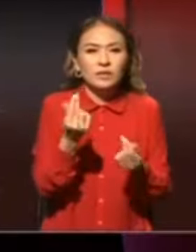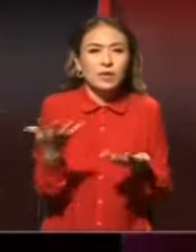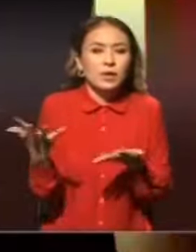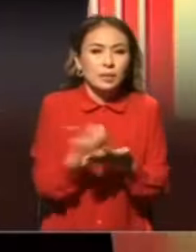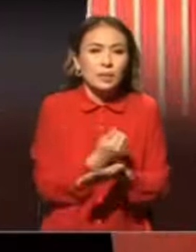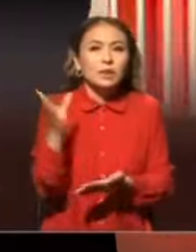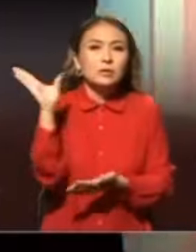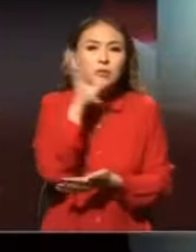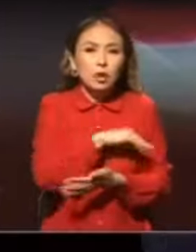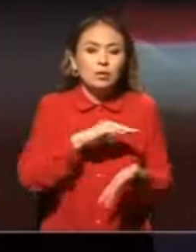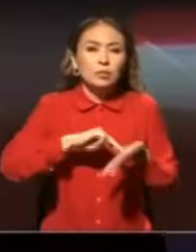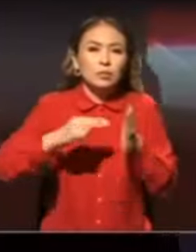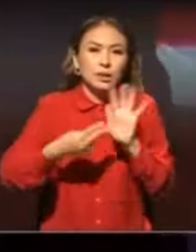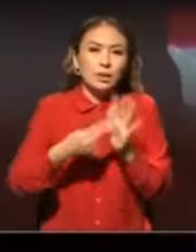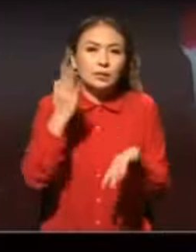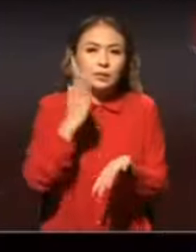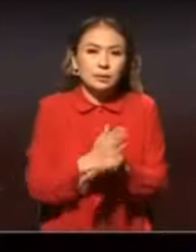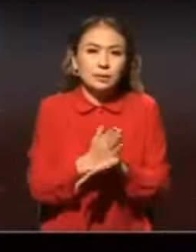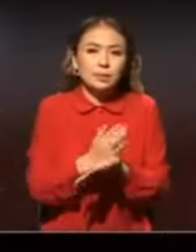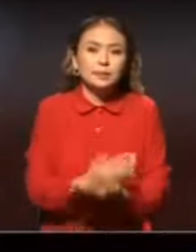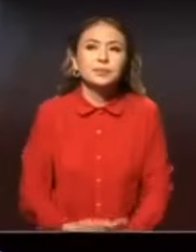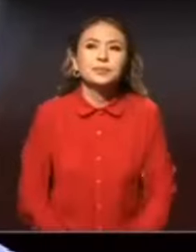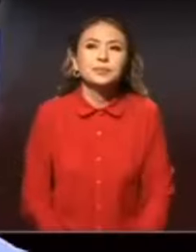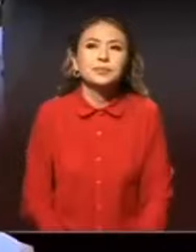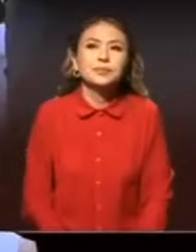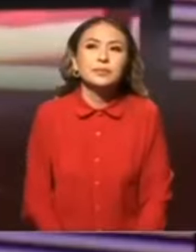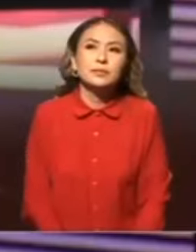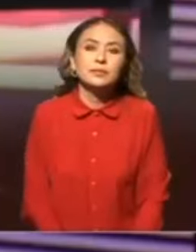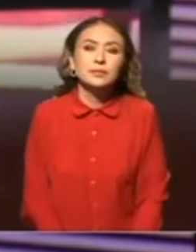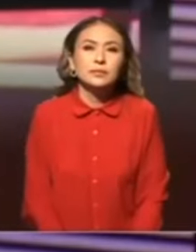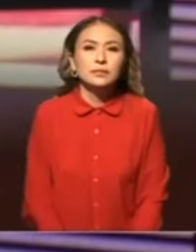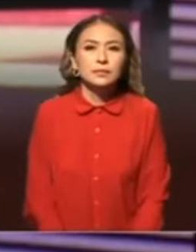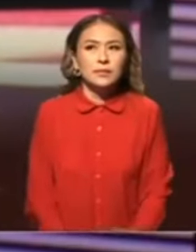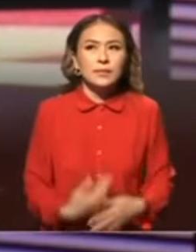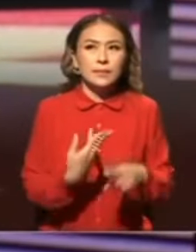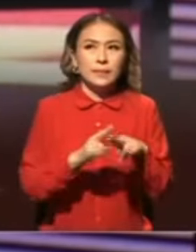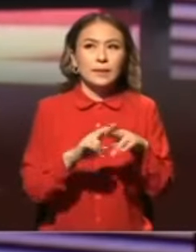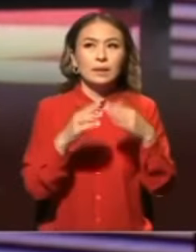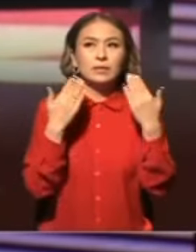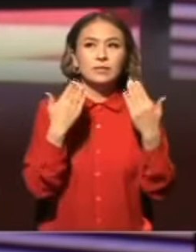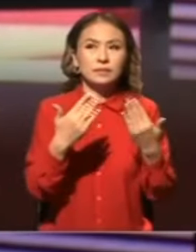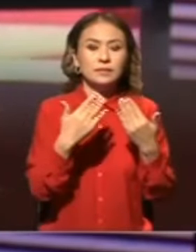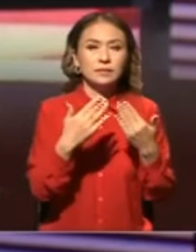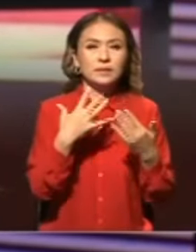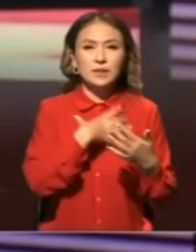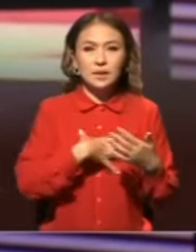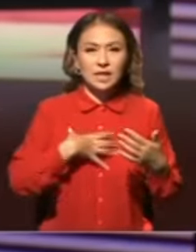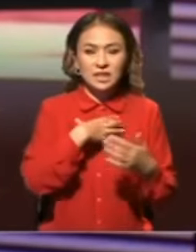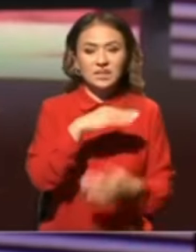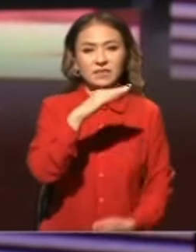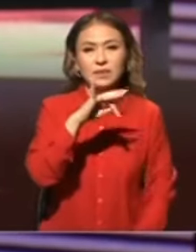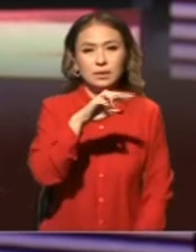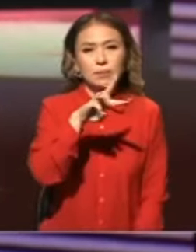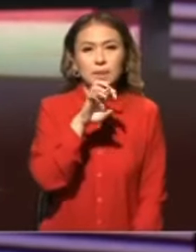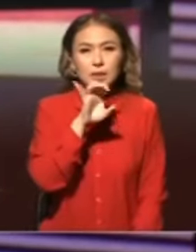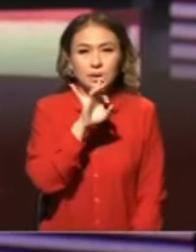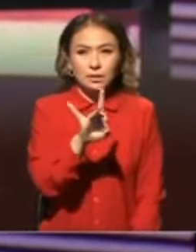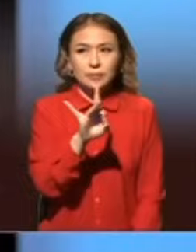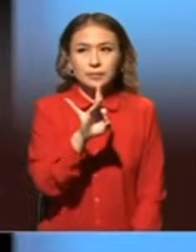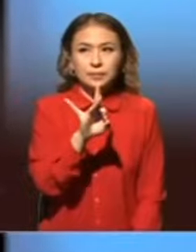деп жоспарлап отырмыз. Береміз деп жоспарлап отырмыз. Яғни ол негізгі фермерлердің